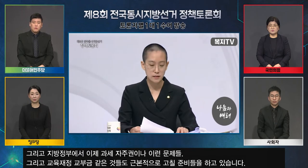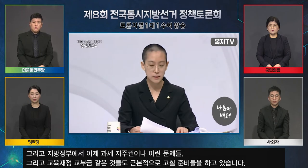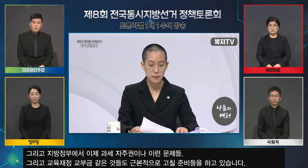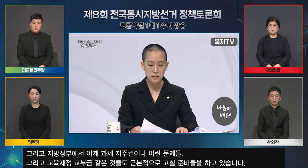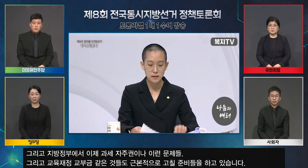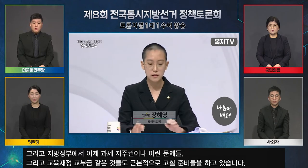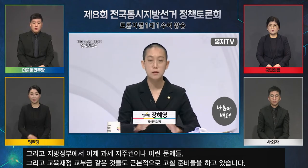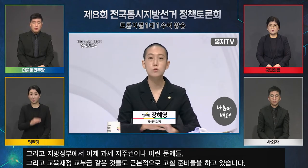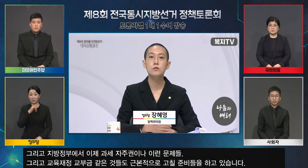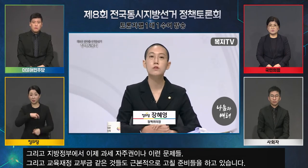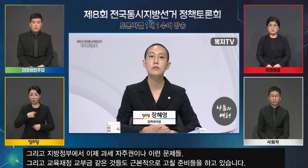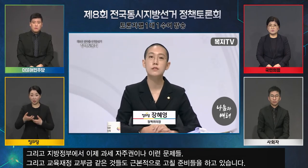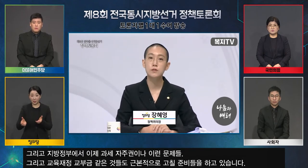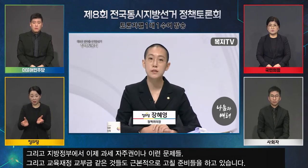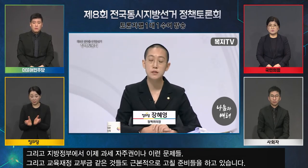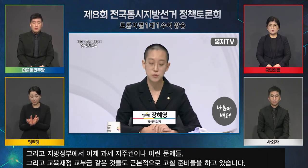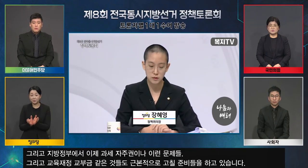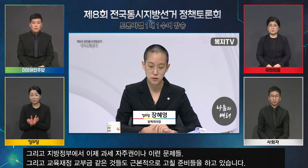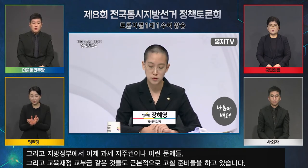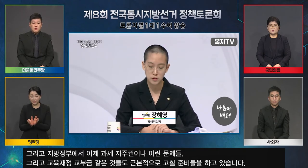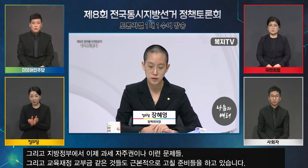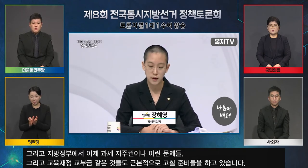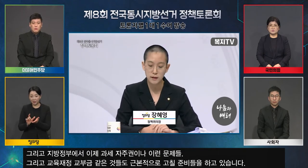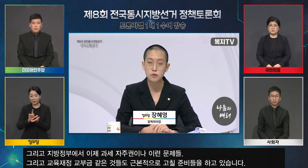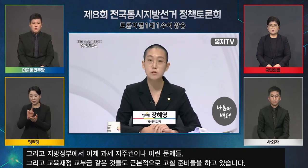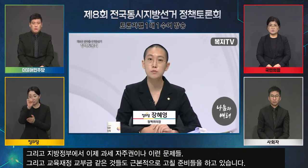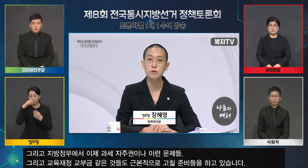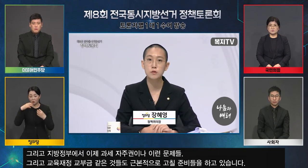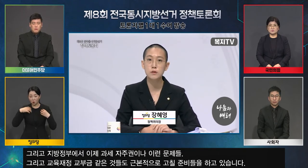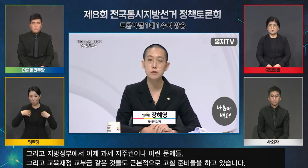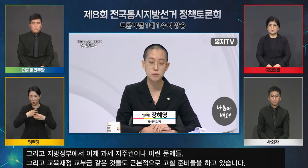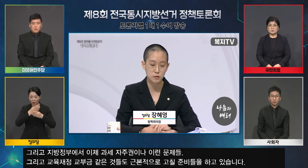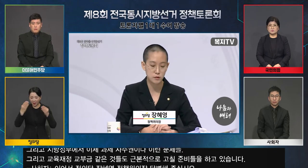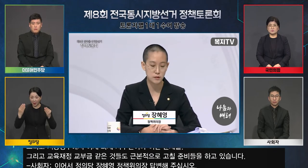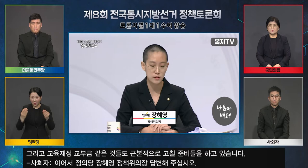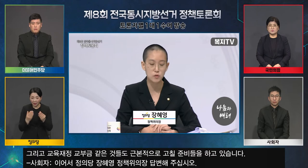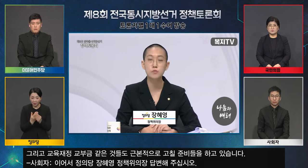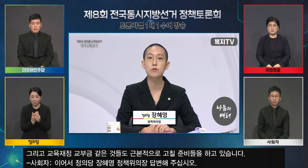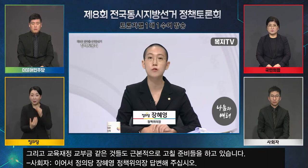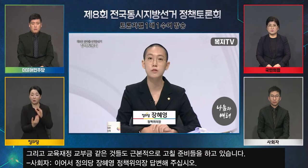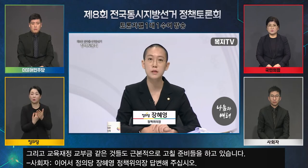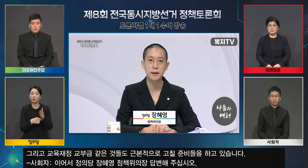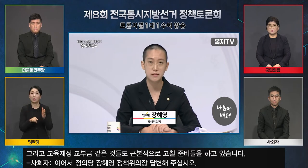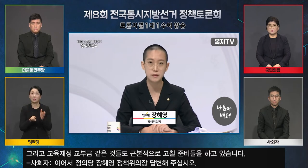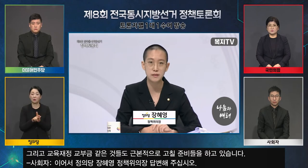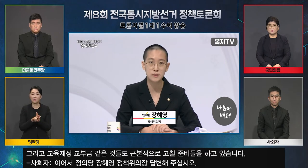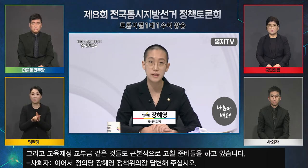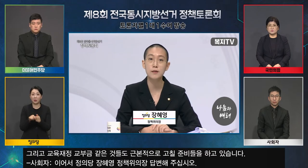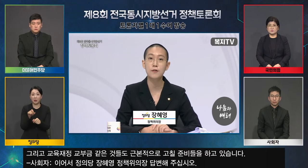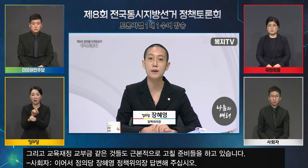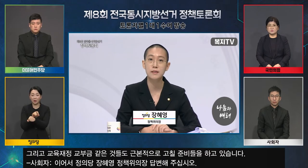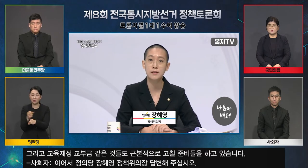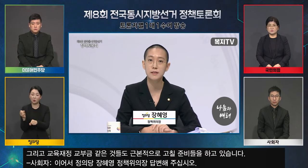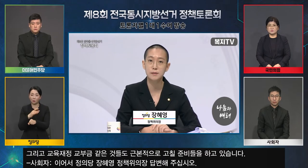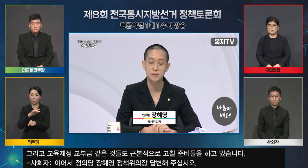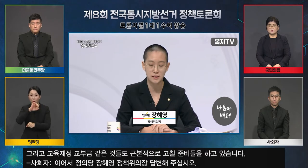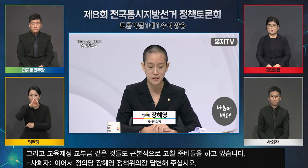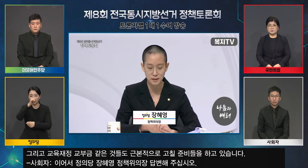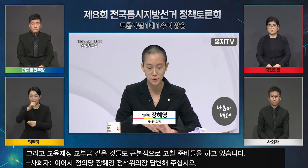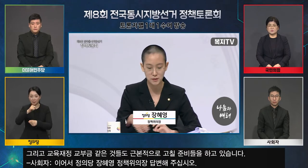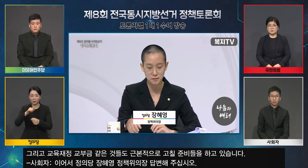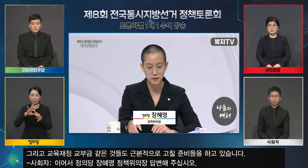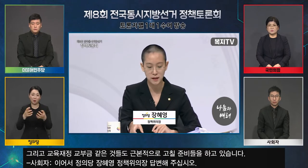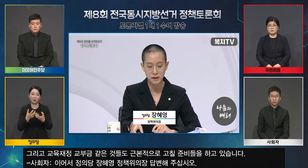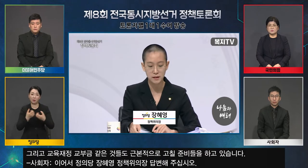정의당은 지방자치가 온전히 실현되기 위해서는 행정분권과 더불어서 재정분권이 반드시 실행되어야 한다는